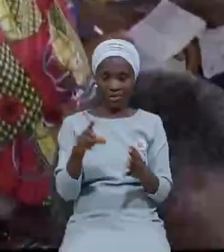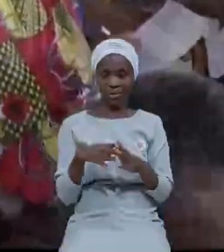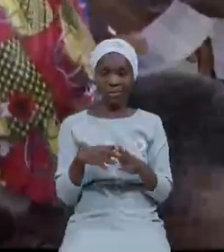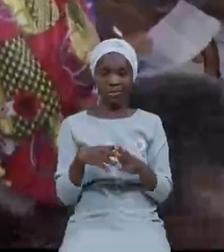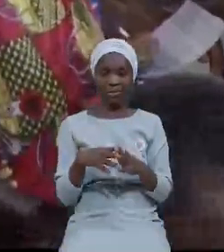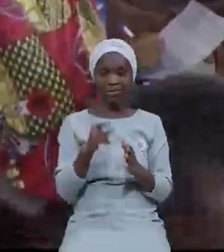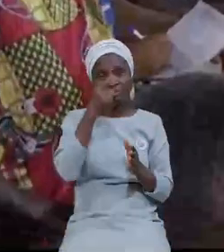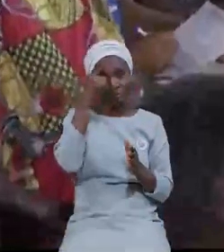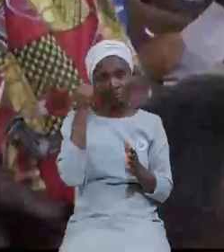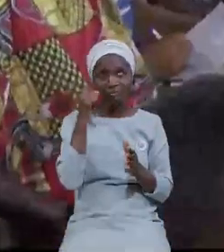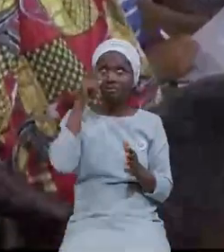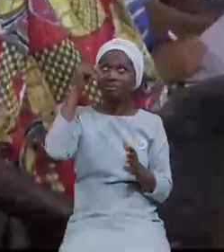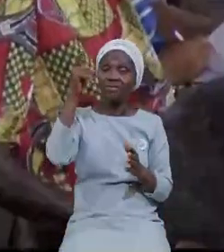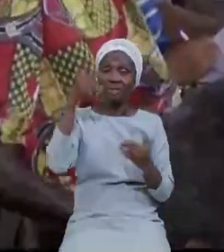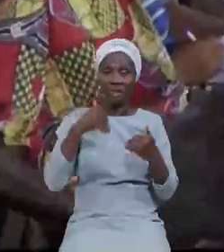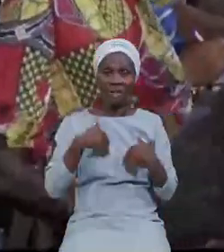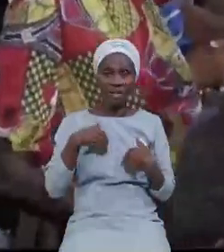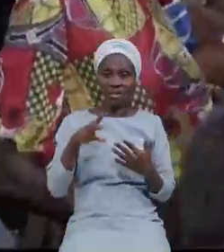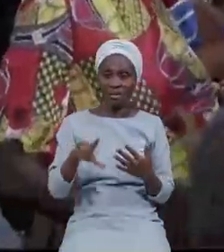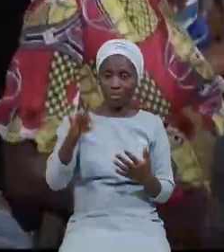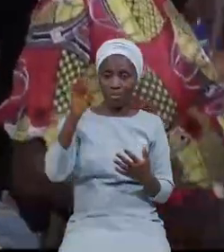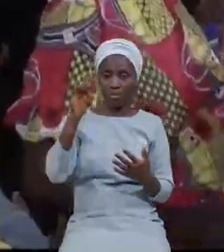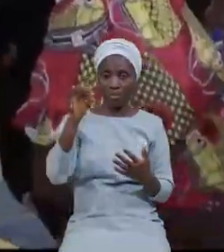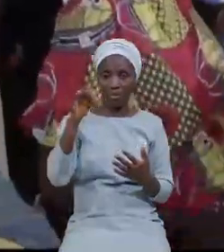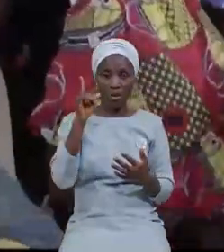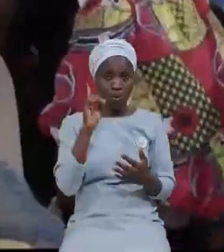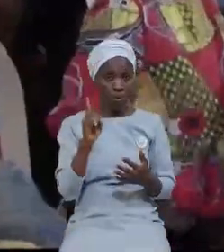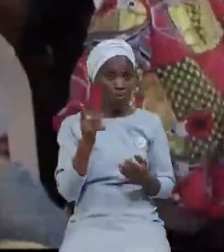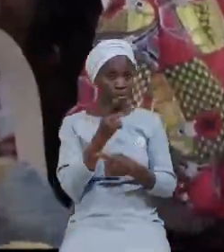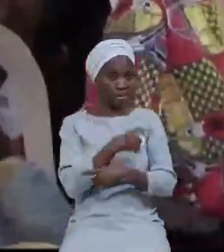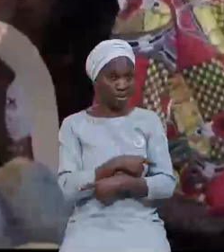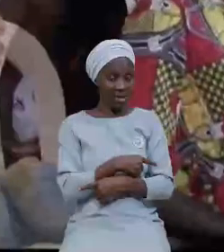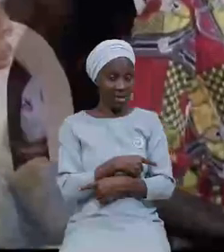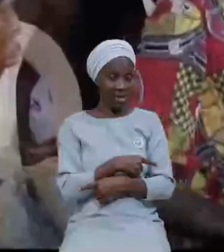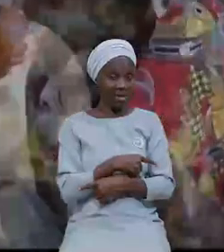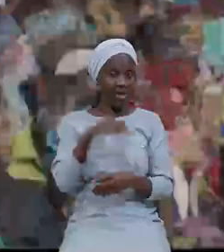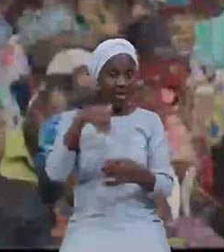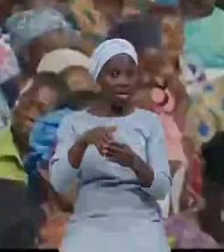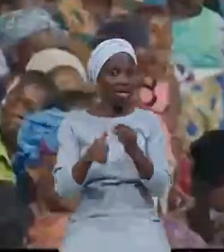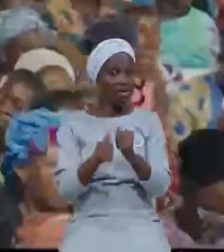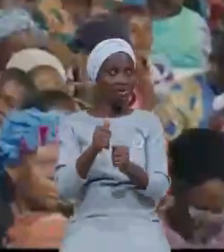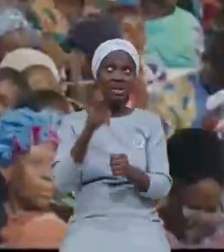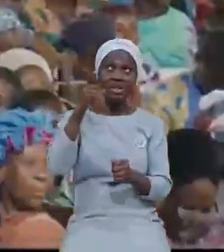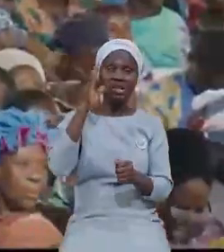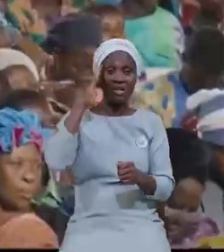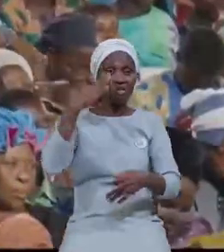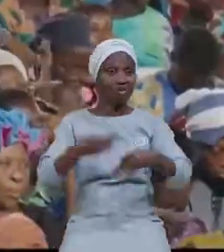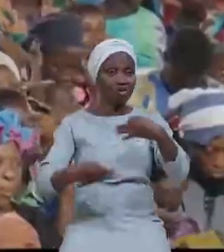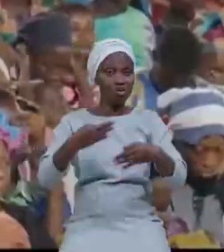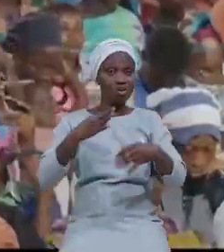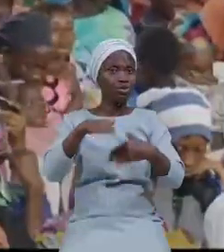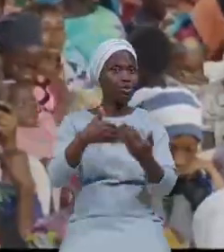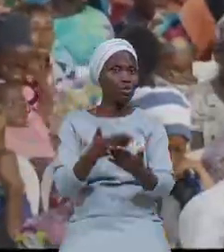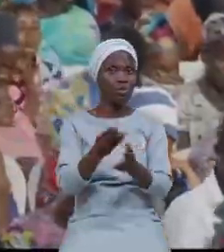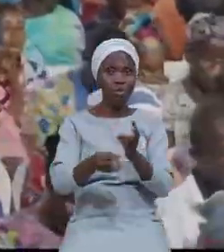pourquoi parce qu'il a fixé un jour où il jugera le monde selon